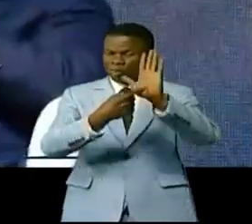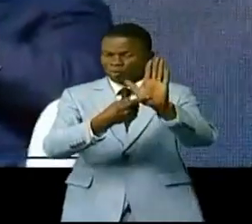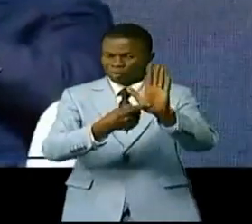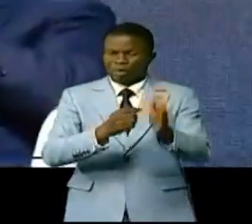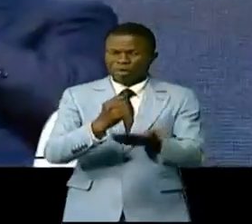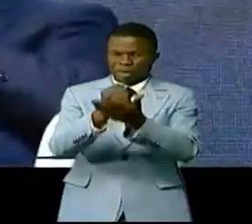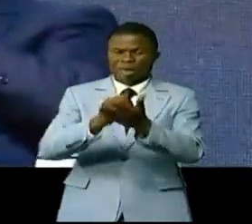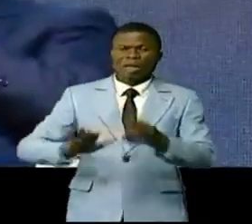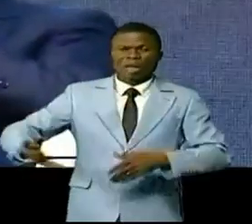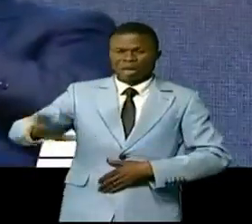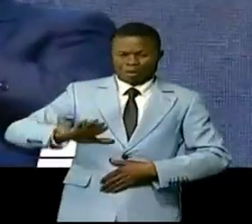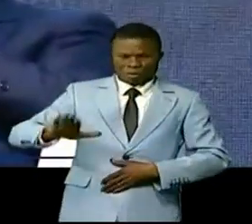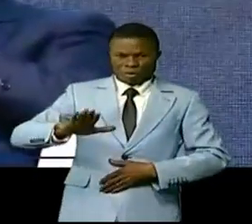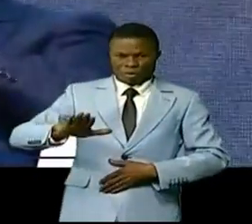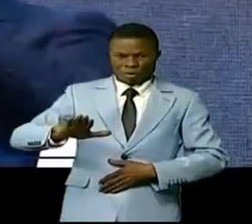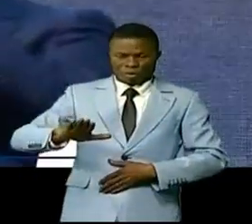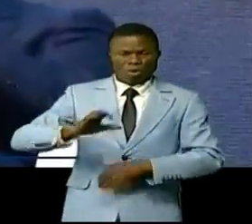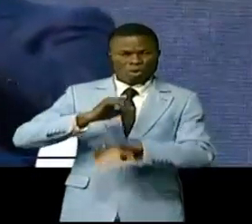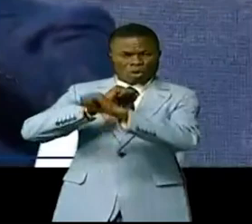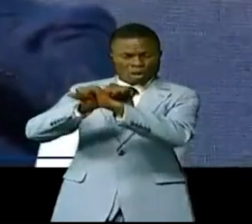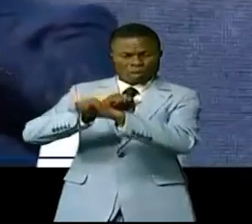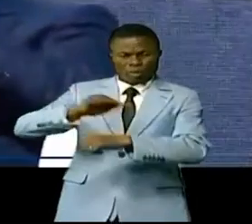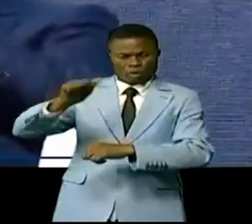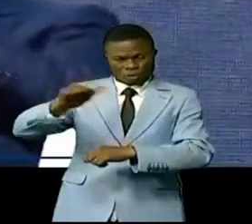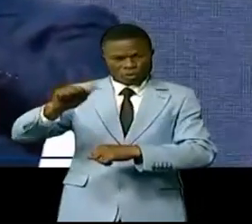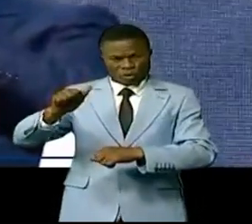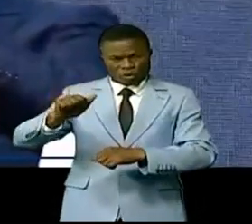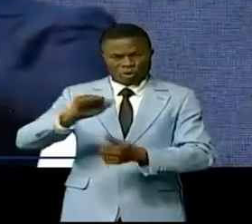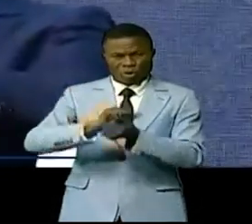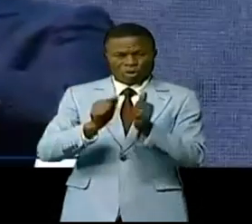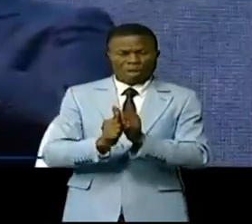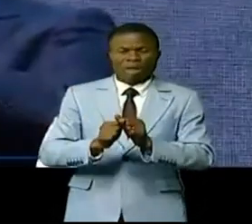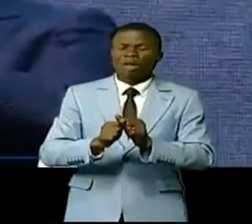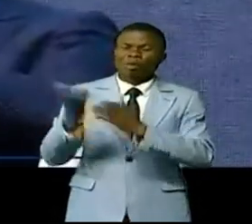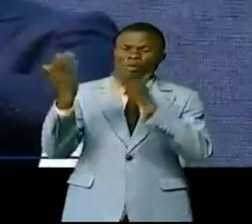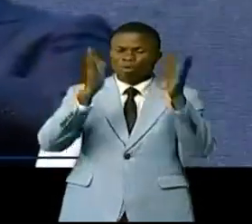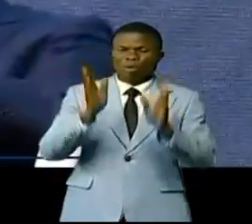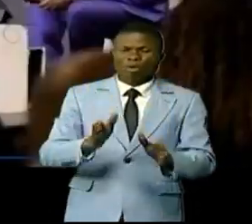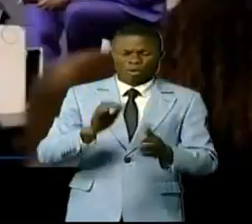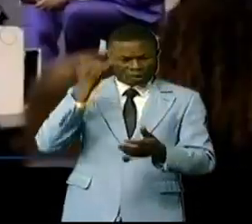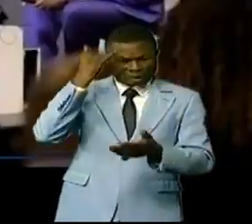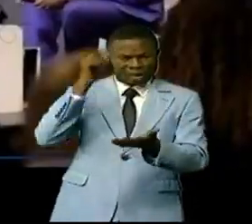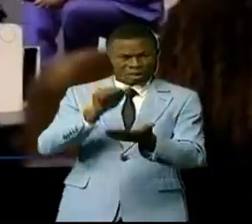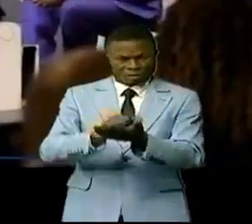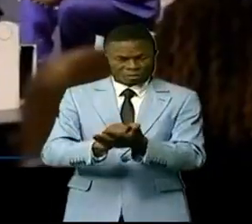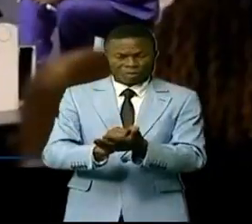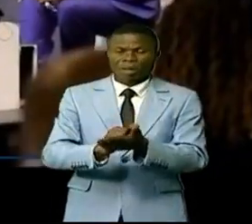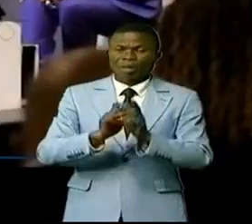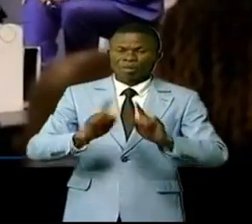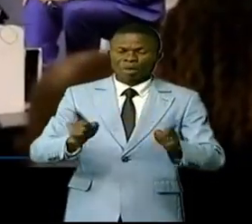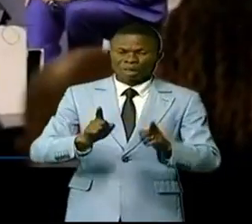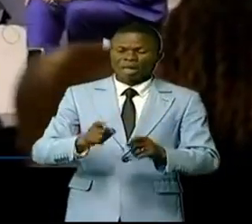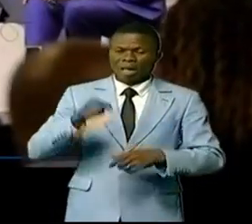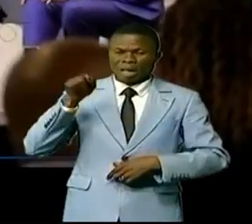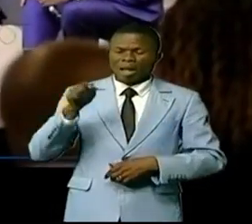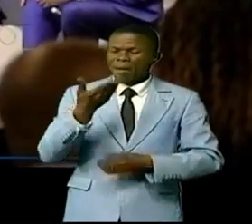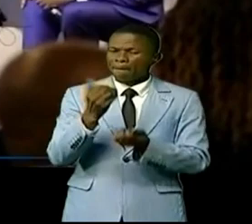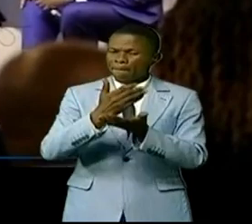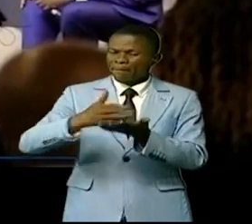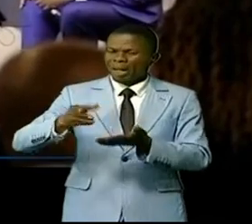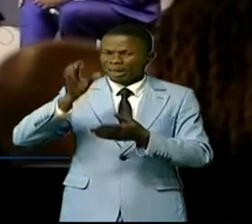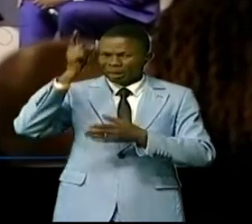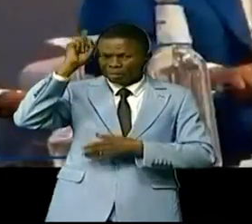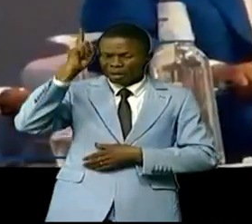permettre au pays d'être coté soi-même par rapport au doing business dans ces contextes. Toutefois, la priorité des priorités